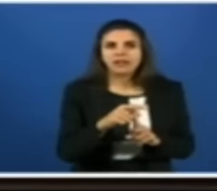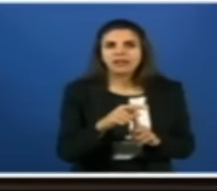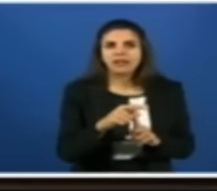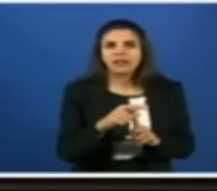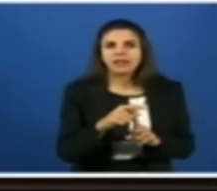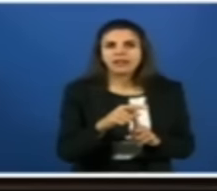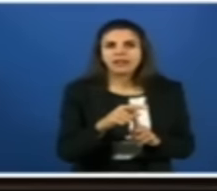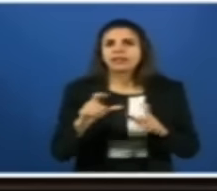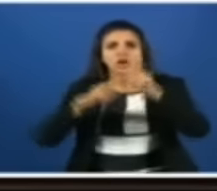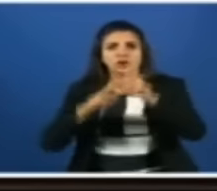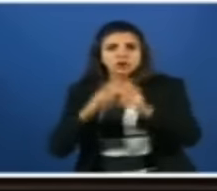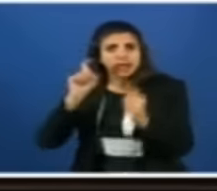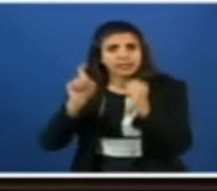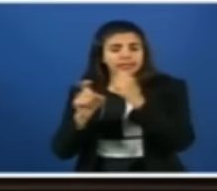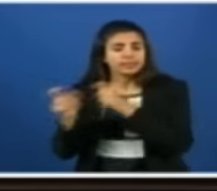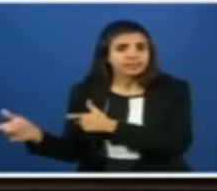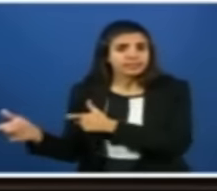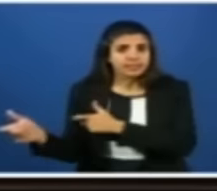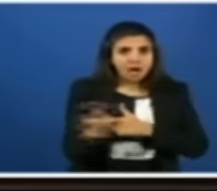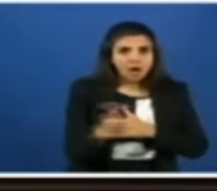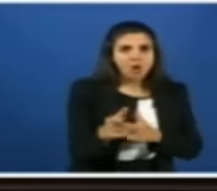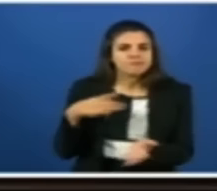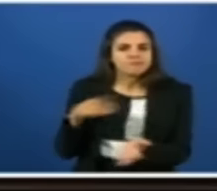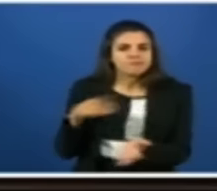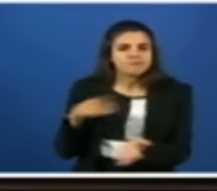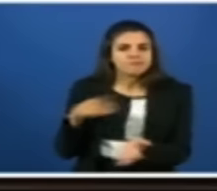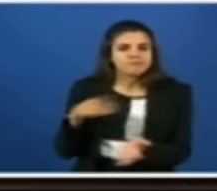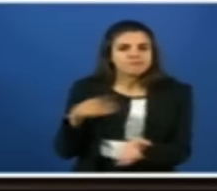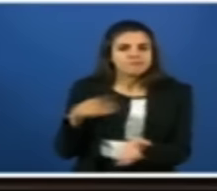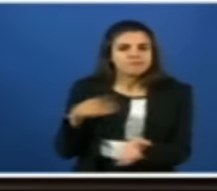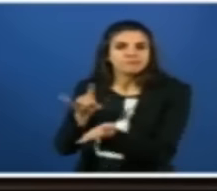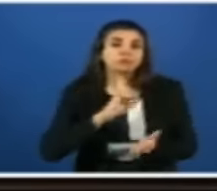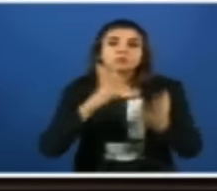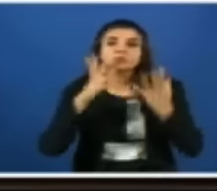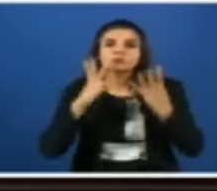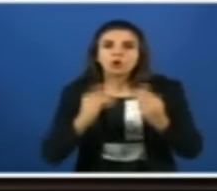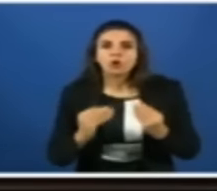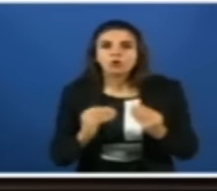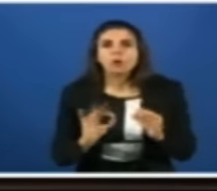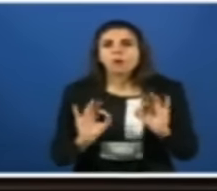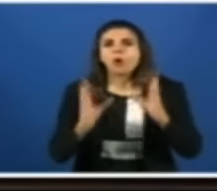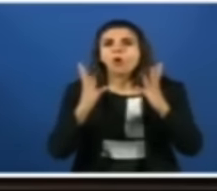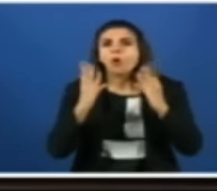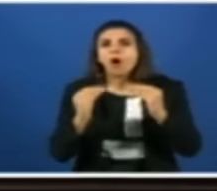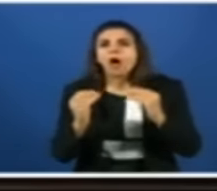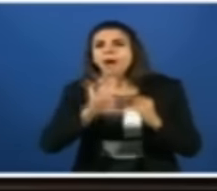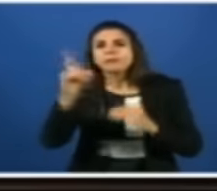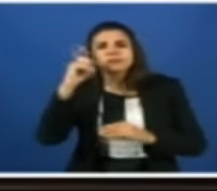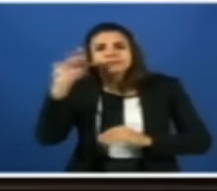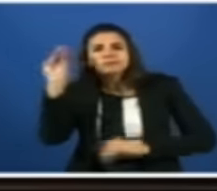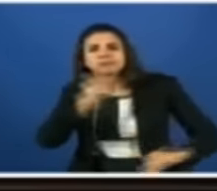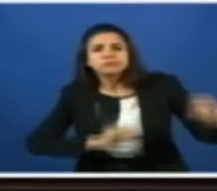DAEŞ örgütünden temizledik. Böylece üzerine efsaneler